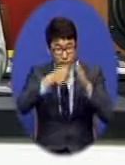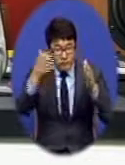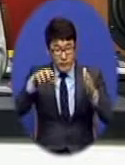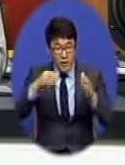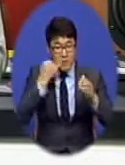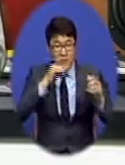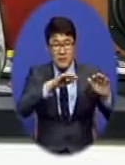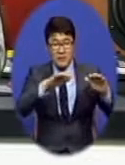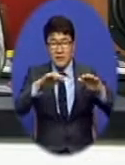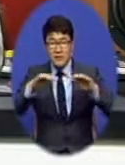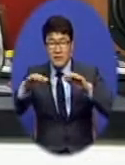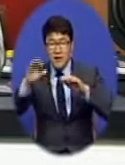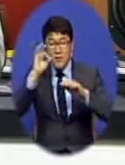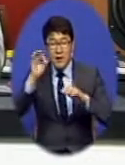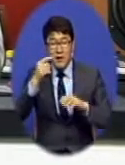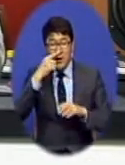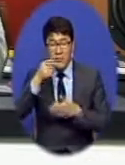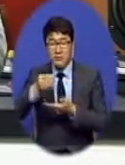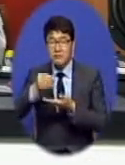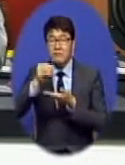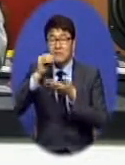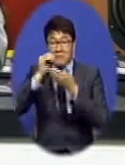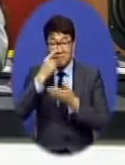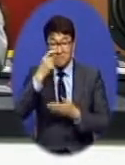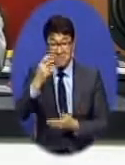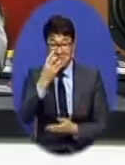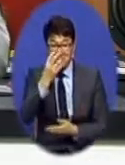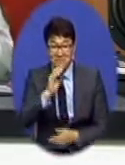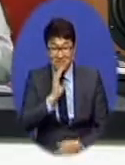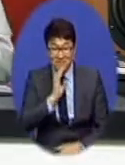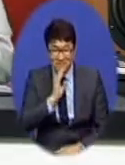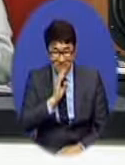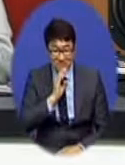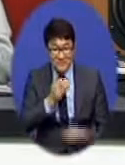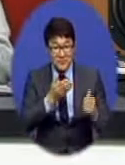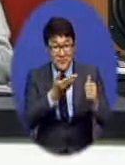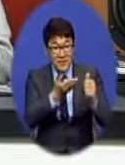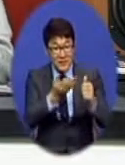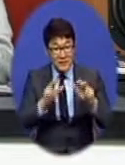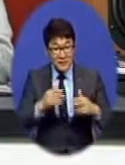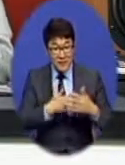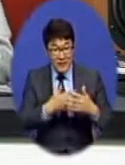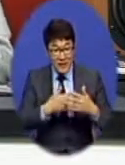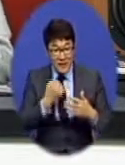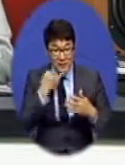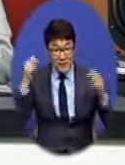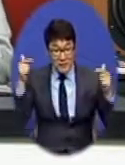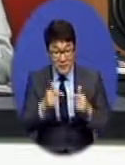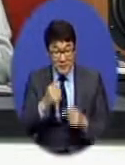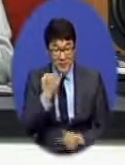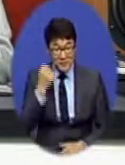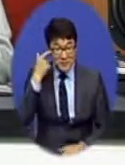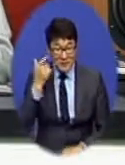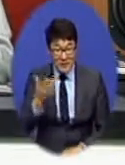바다 촥 보이는 데서 커피 한 잔 촥. 맞죠? 예, 예, 예. 좋죠. 자, 이태원님. 몸 좀 풀리셨어요? 예? 몸